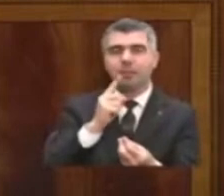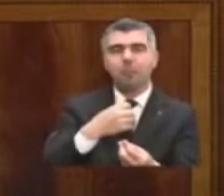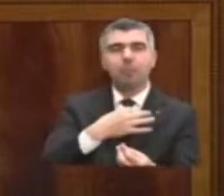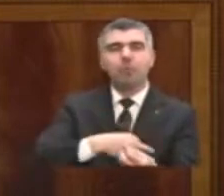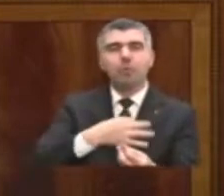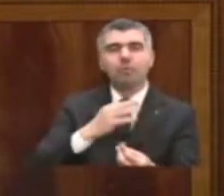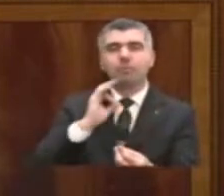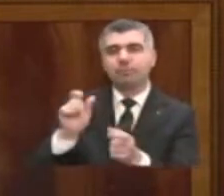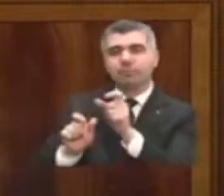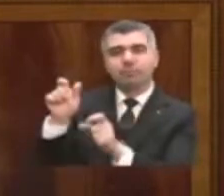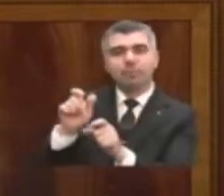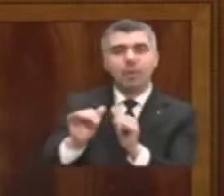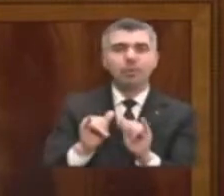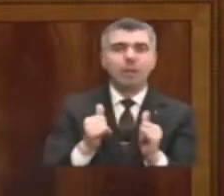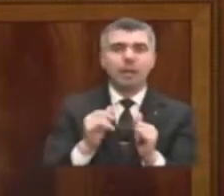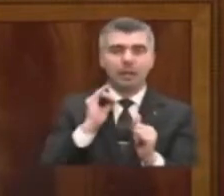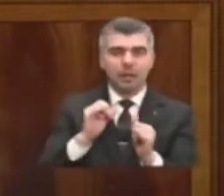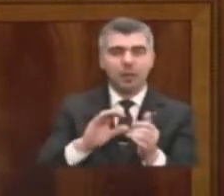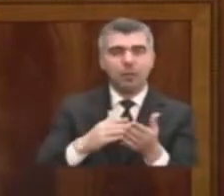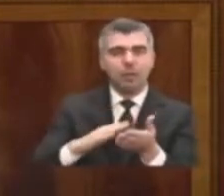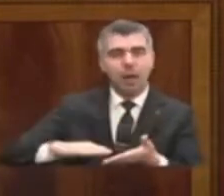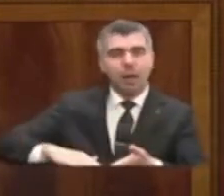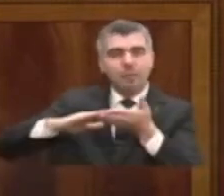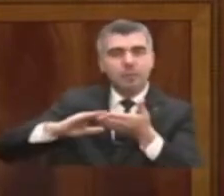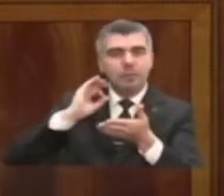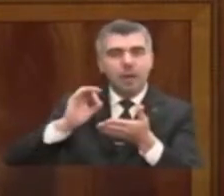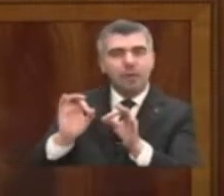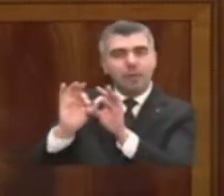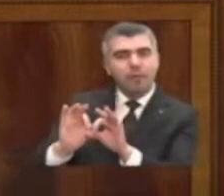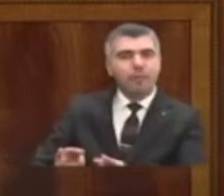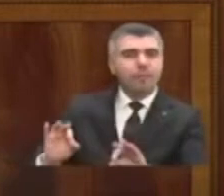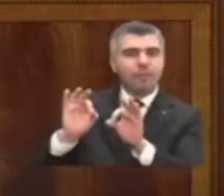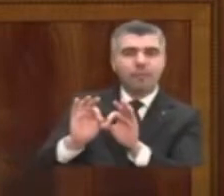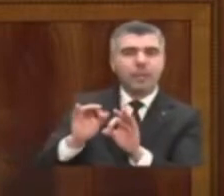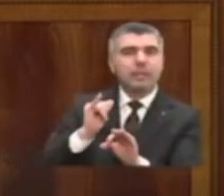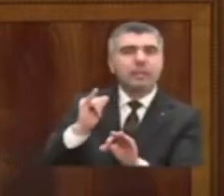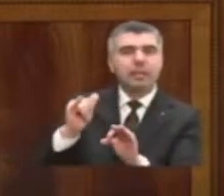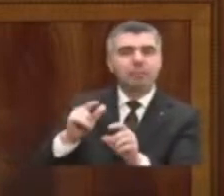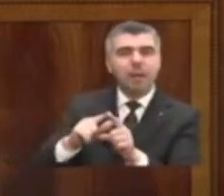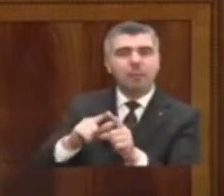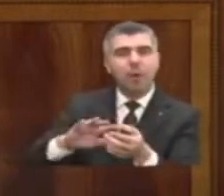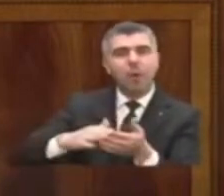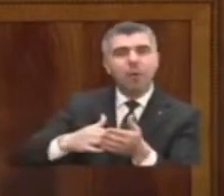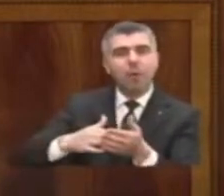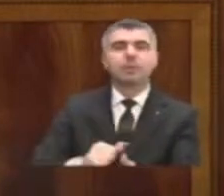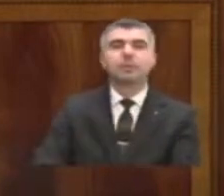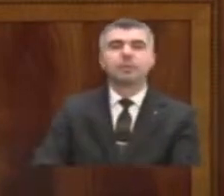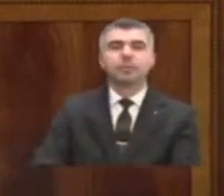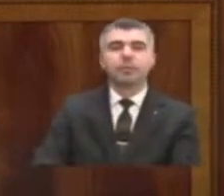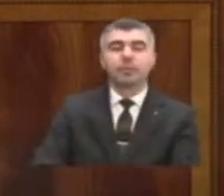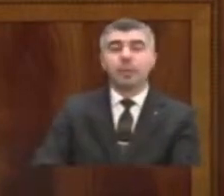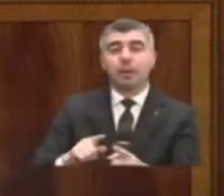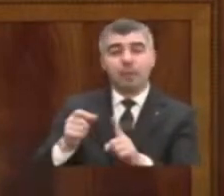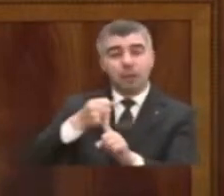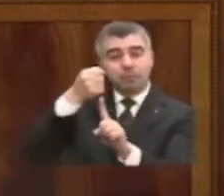التي بنت مجدها وقوتها على استغلال ونهب طراوات هذه القاره انما